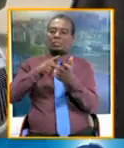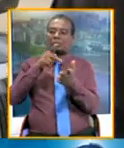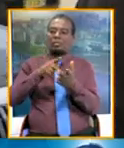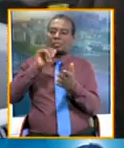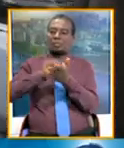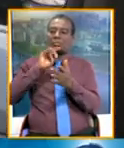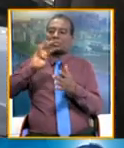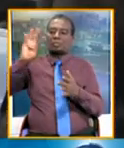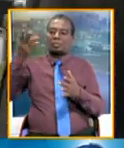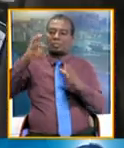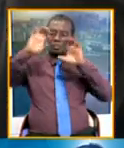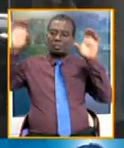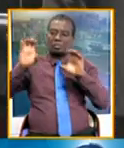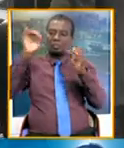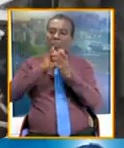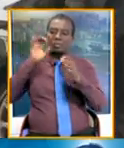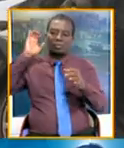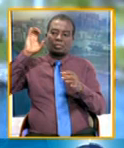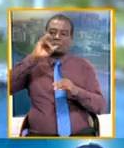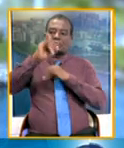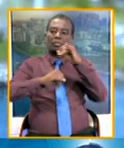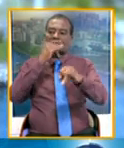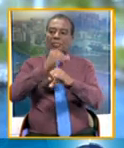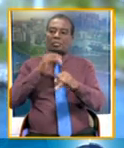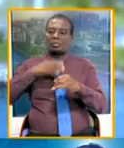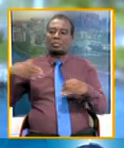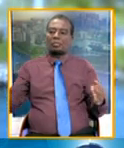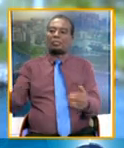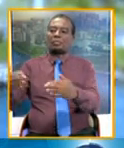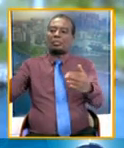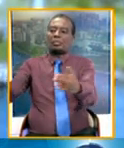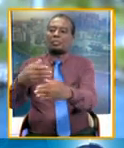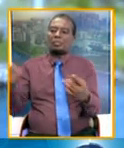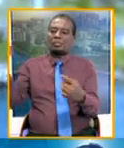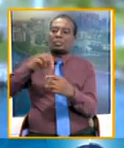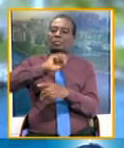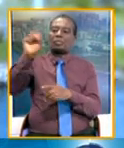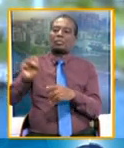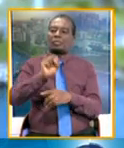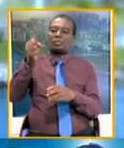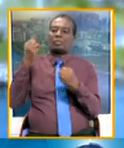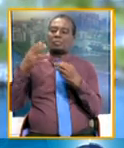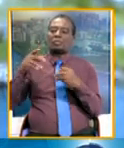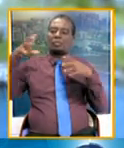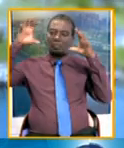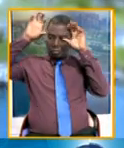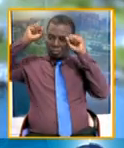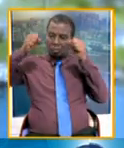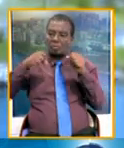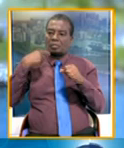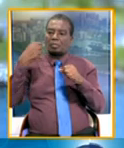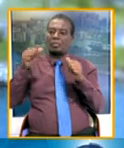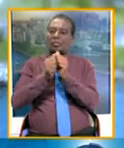la 4e édition de cette conférence internationale qui va rassembler jusqu'à samedi plusieurs chefs d'État, dont le